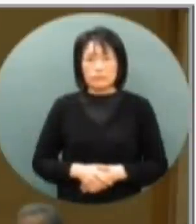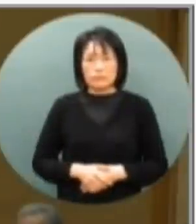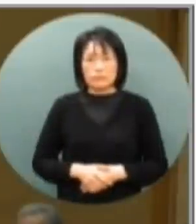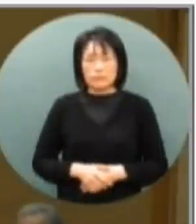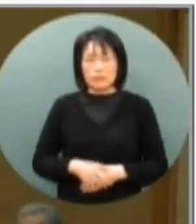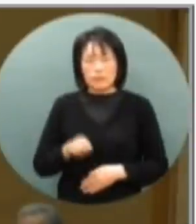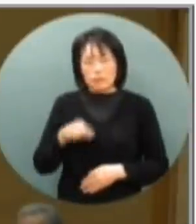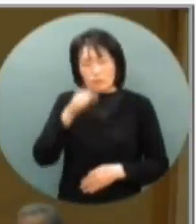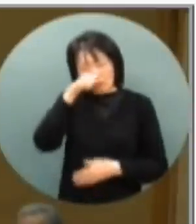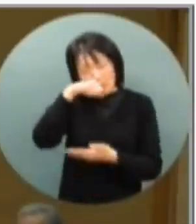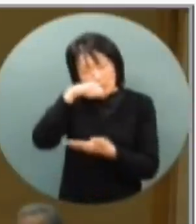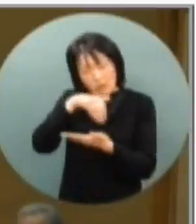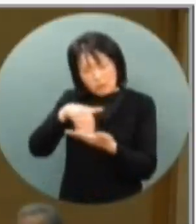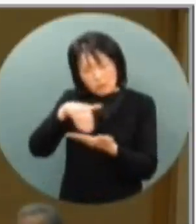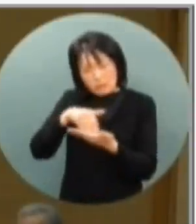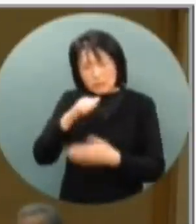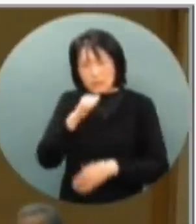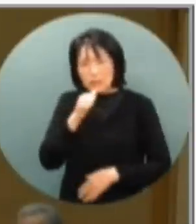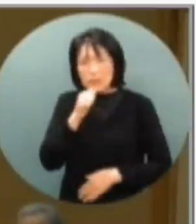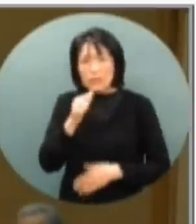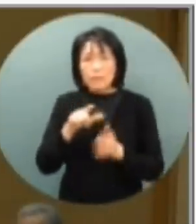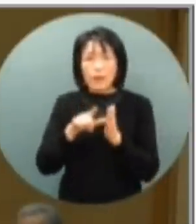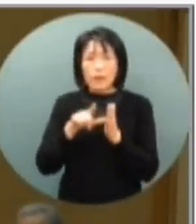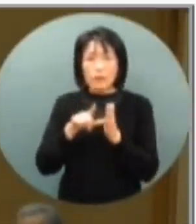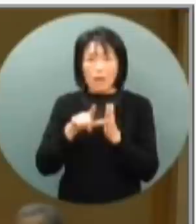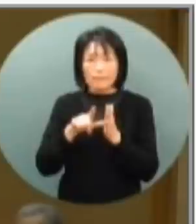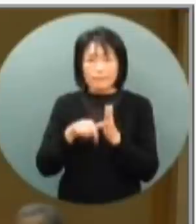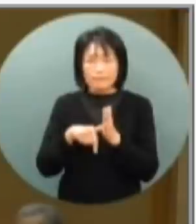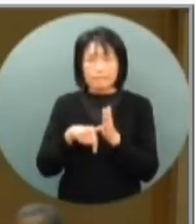この予算で足りないようなことになれば、